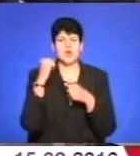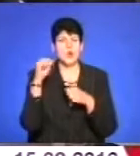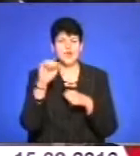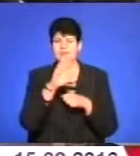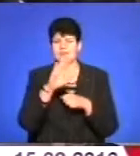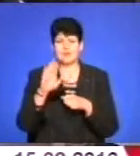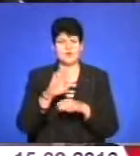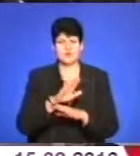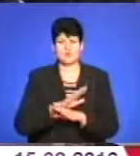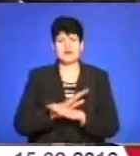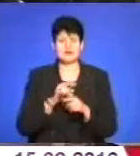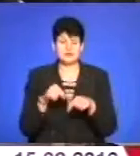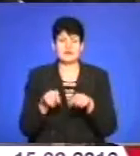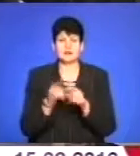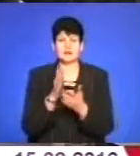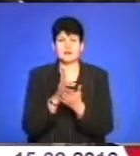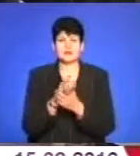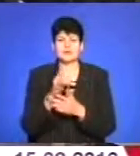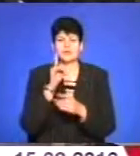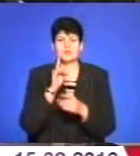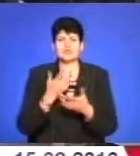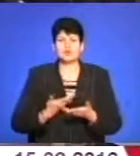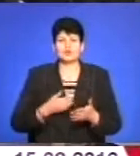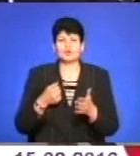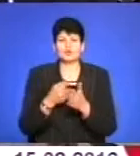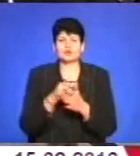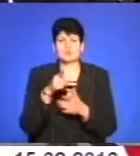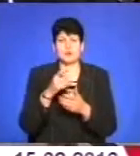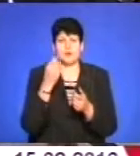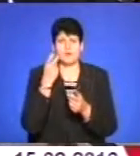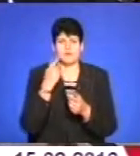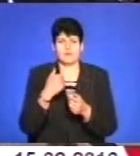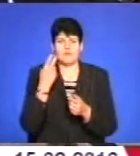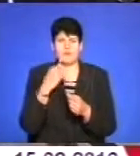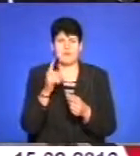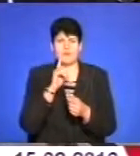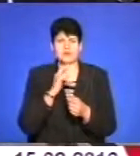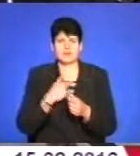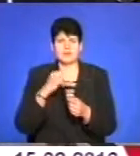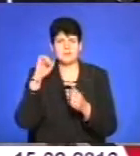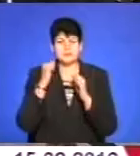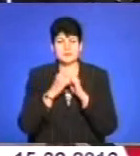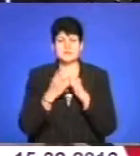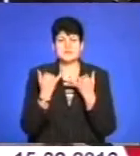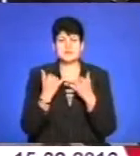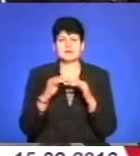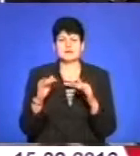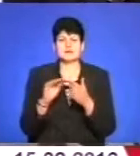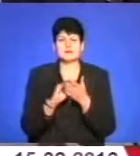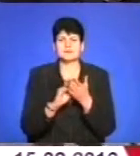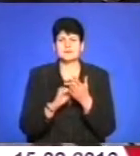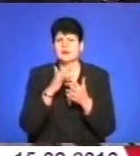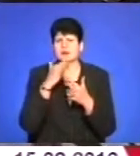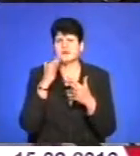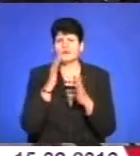є, адже вони живуть доти, доки живуть у нашій пам'яті. Звичайно, трішки можна передіти. Зараз дуже складають багато пісень про